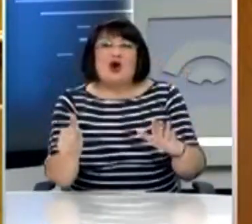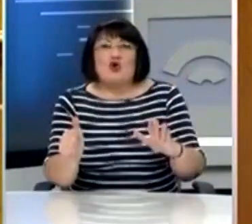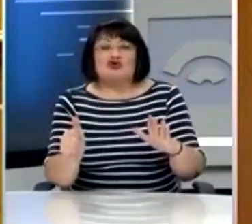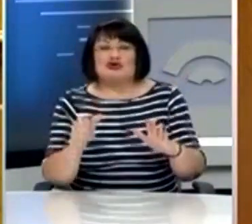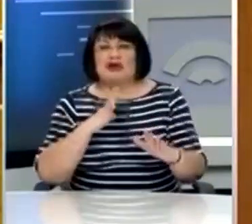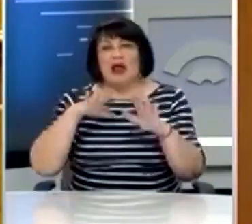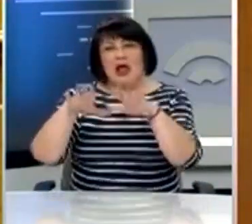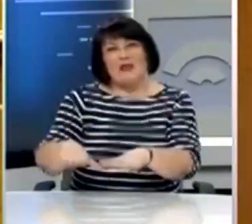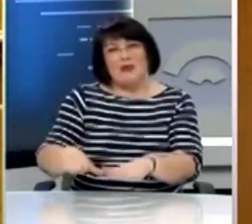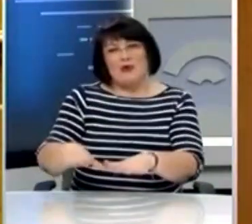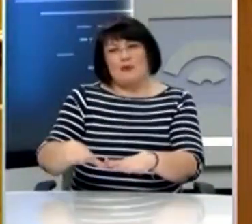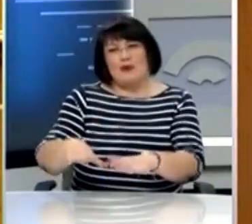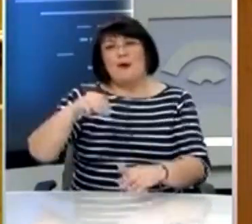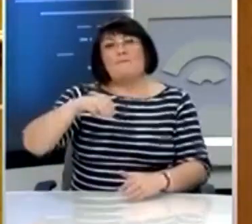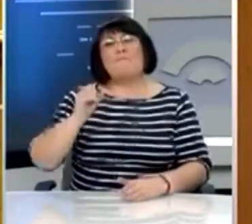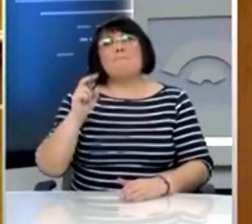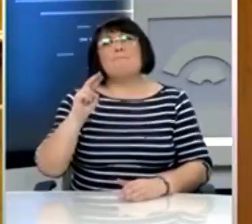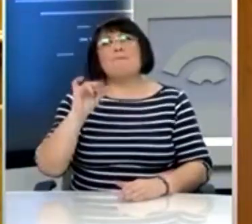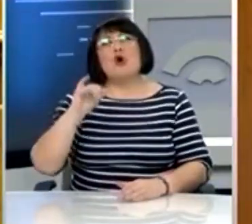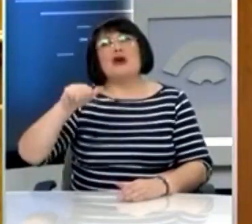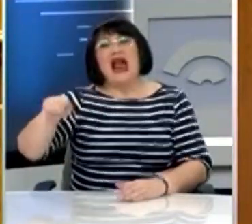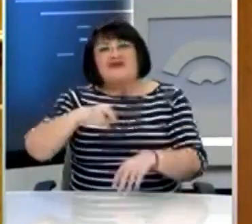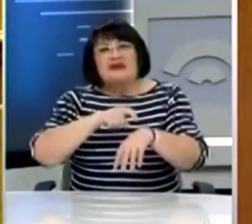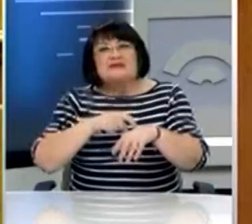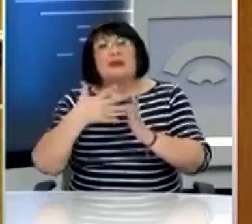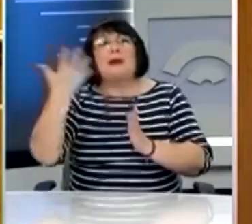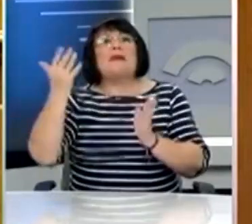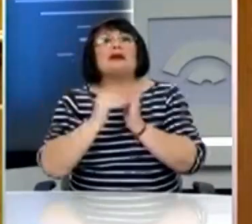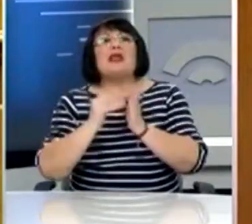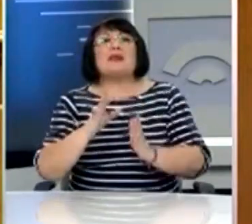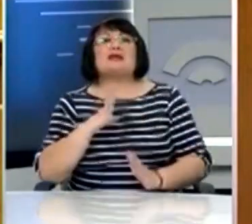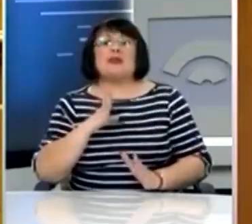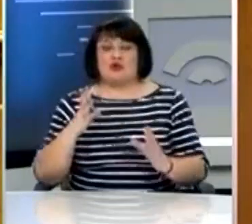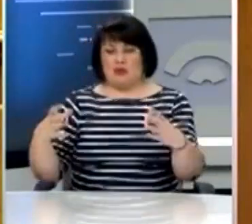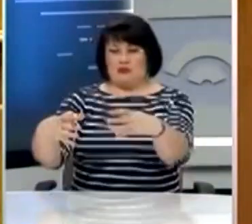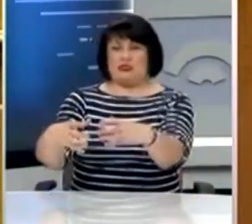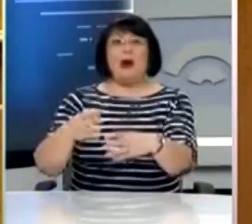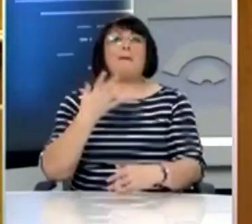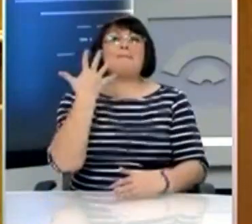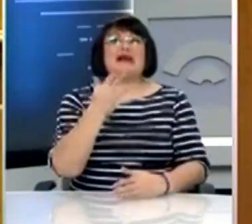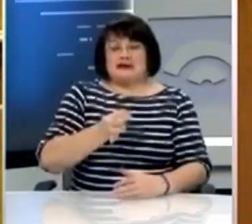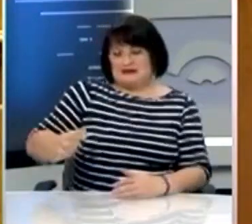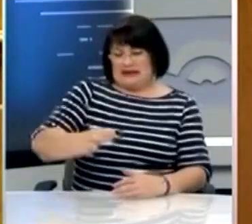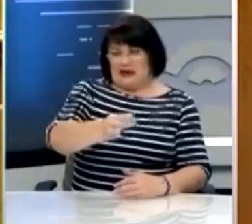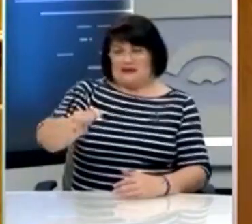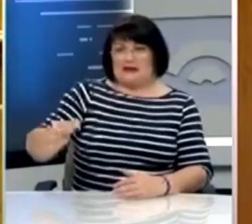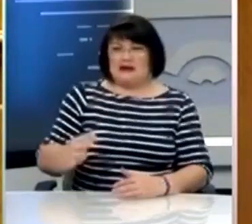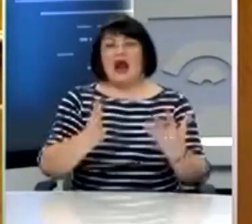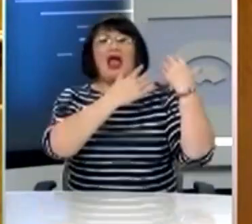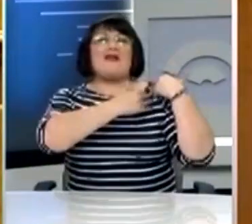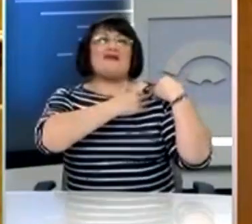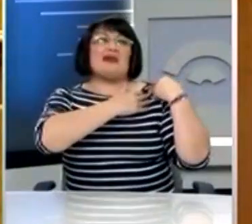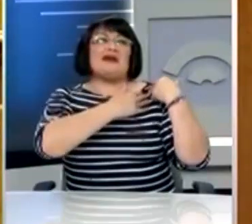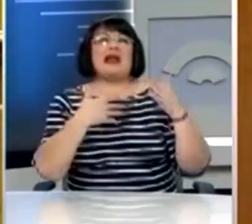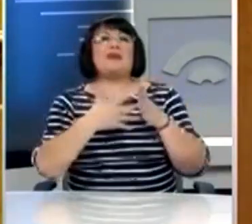μόρια όταν αναλάβατε, σήμερα μετρά σχεδόν 15.000 ανθρώπους. Και τα πέντε νησιά, όταν αναλάβατε, είχαν